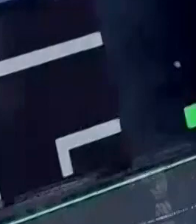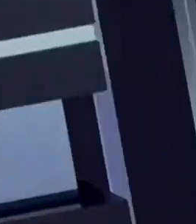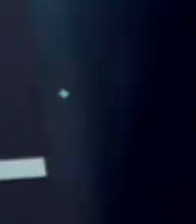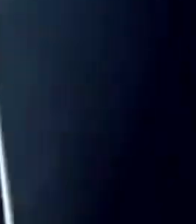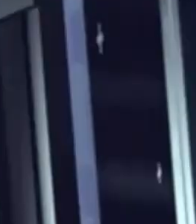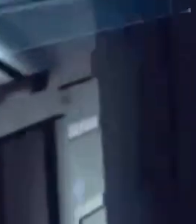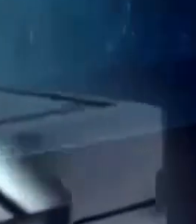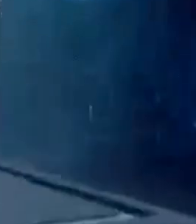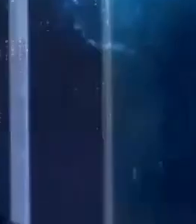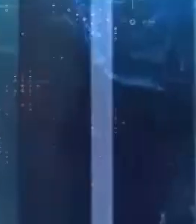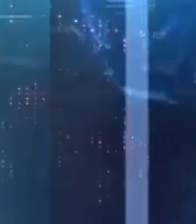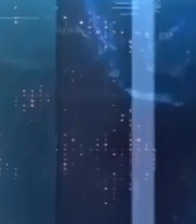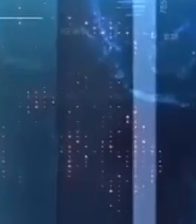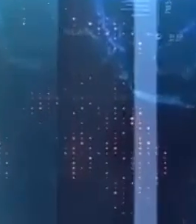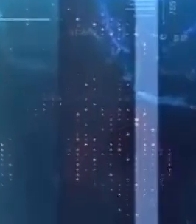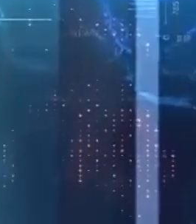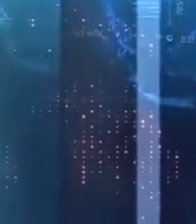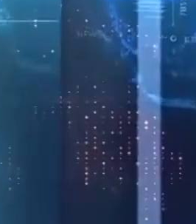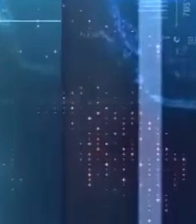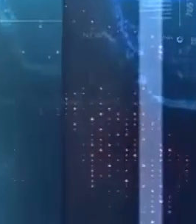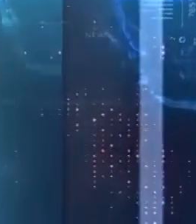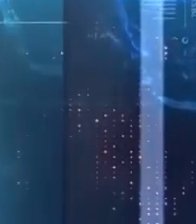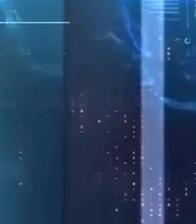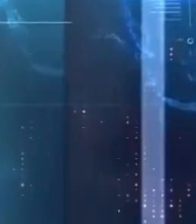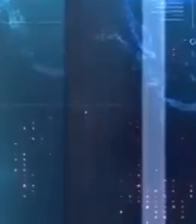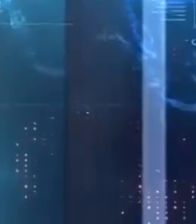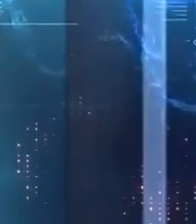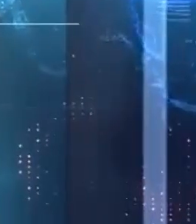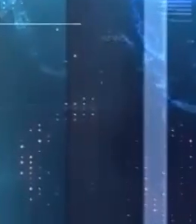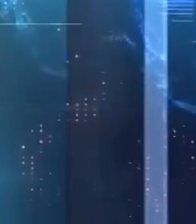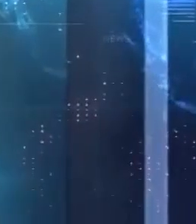Айсул Жандосова, Жайдарбек Нурбек, телеканал ЖТСУ, Конаев.